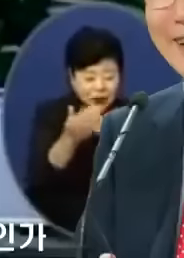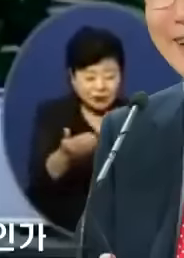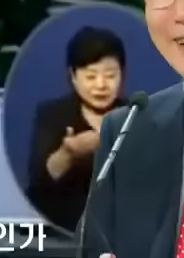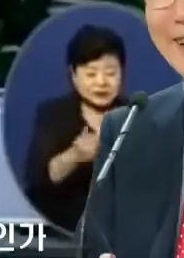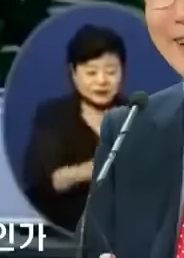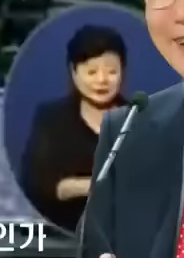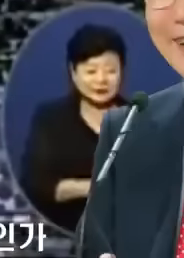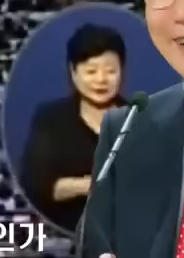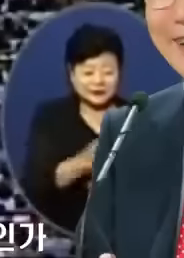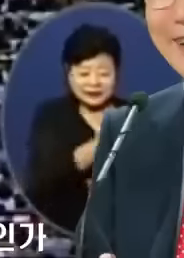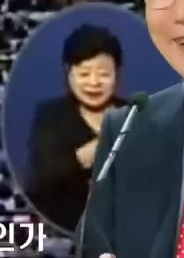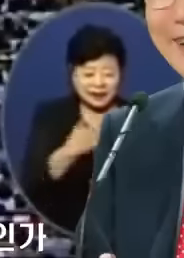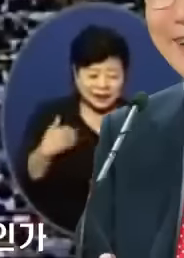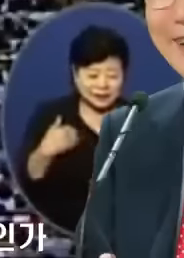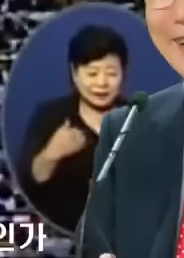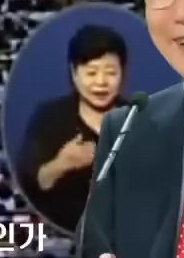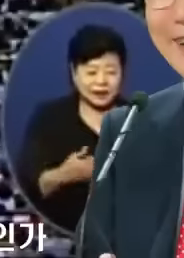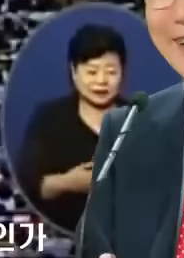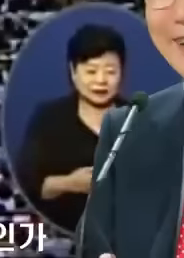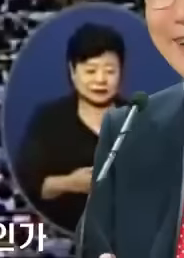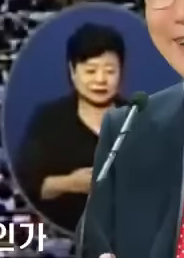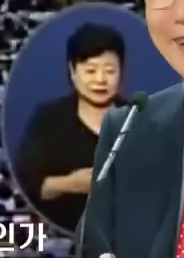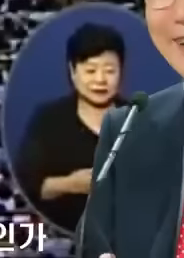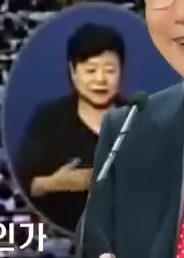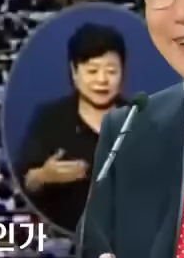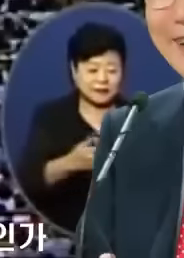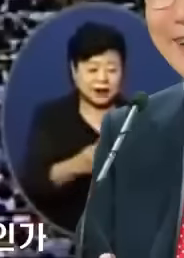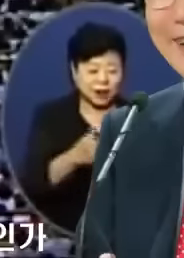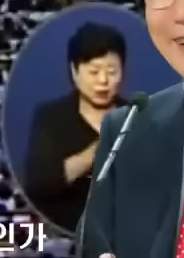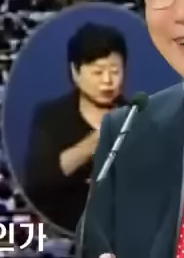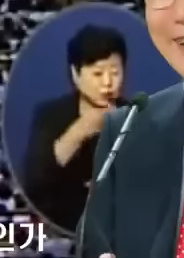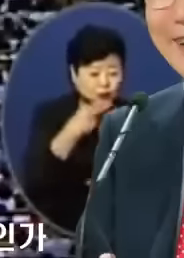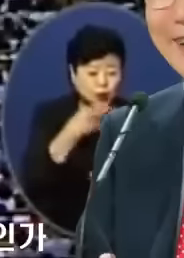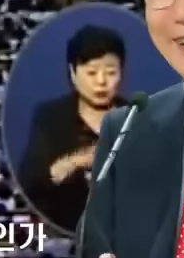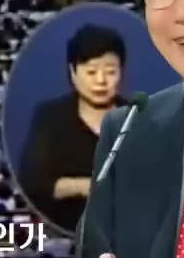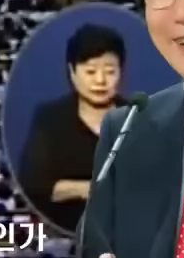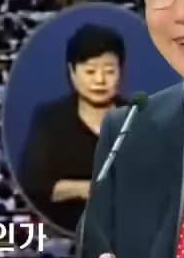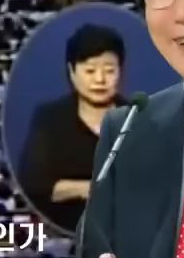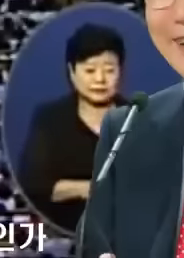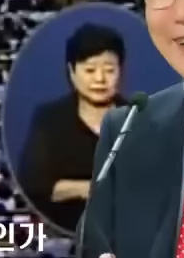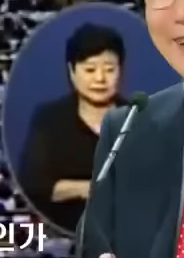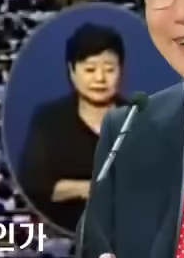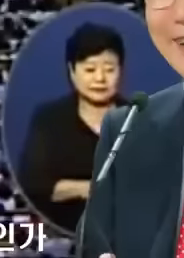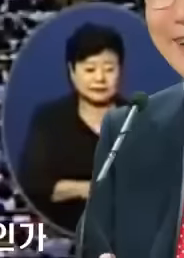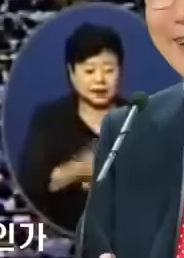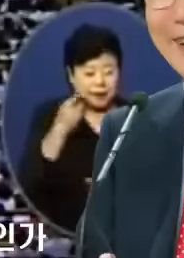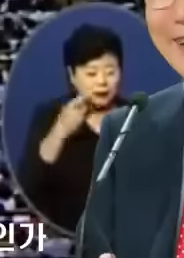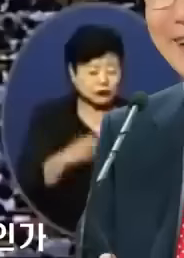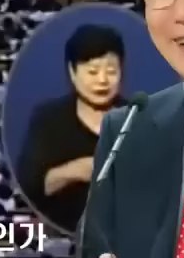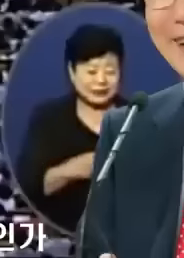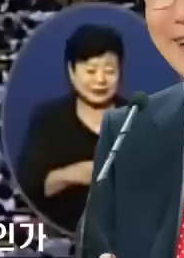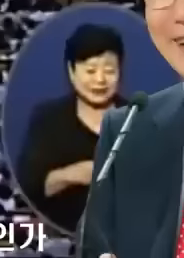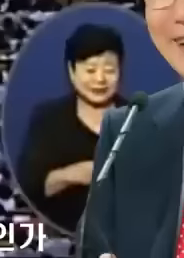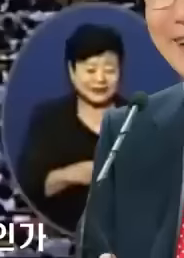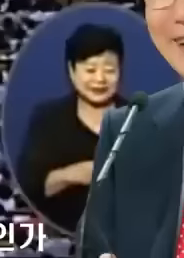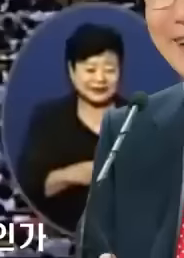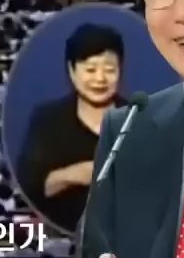여러분을 감당할 원수가 없는 것입니다. 사도 바울 선생이